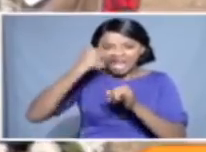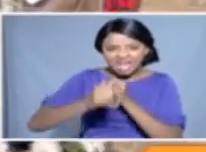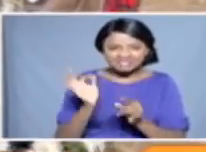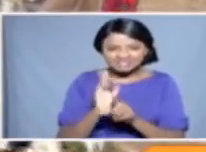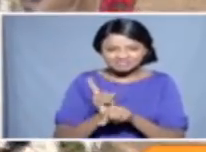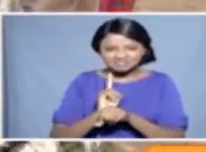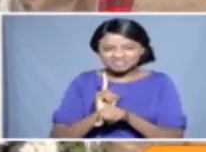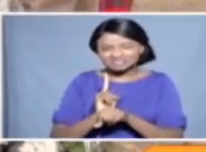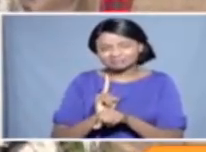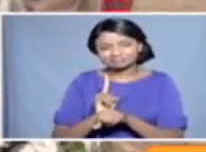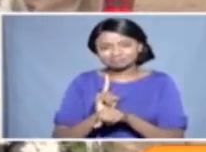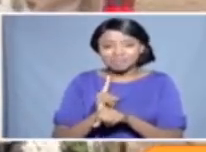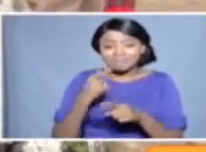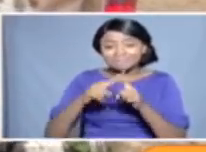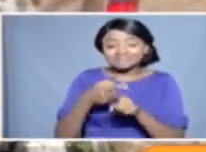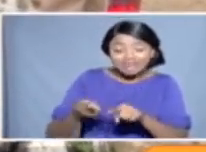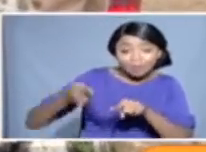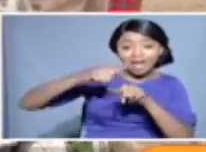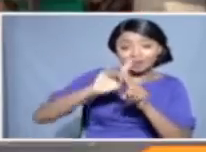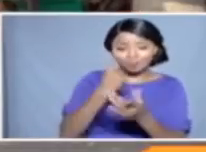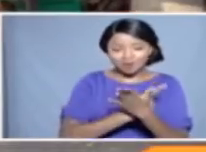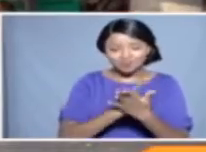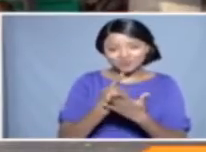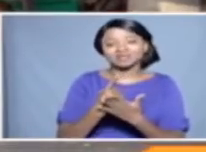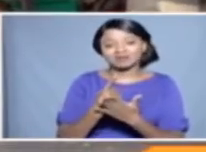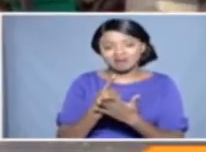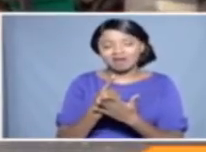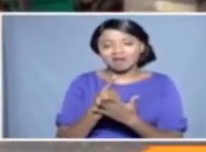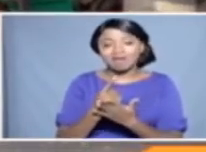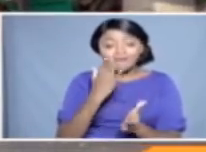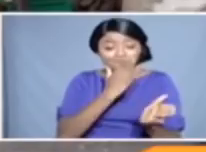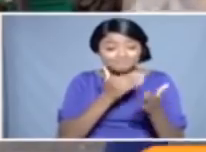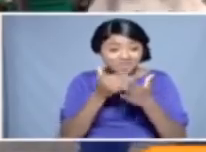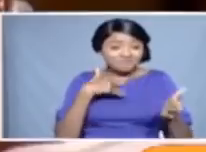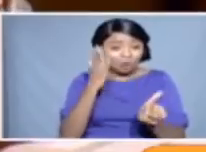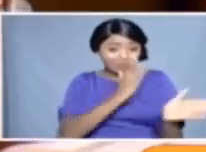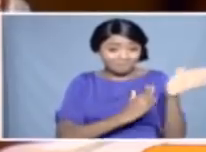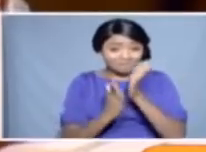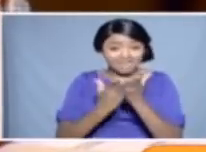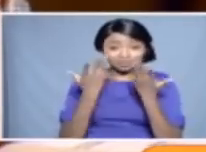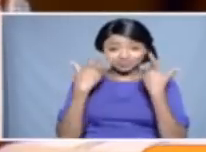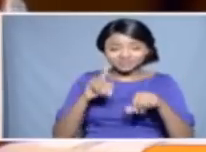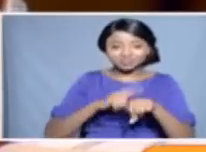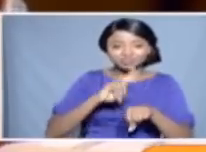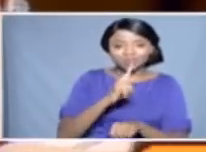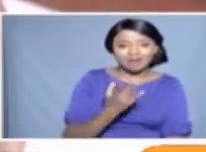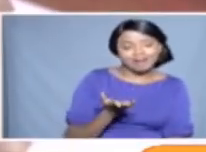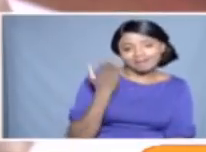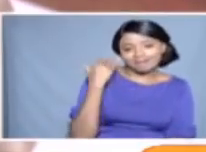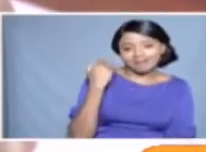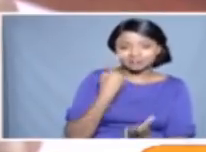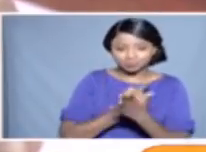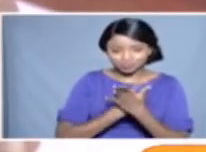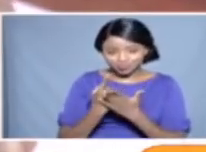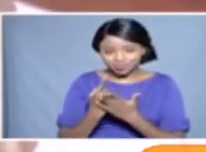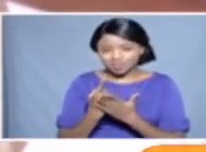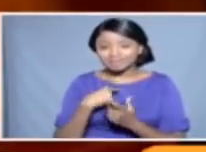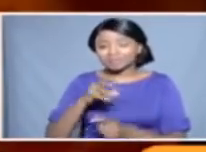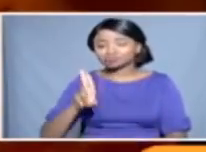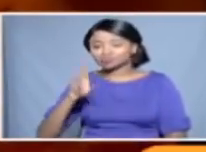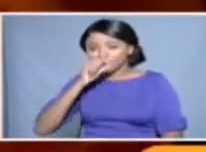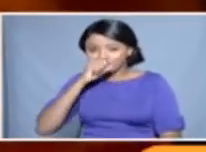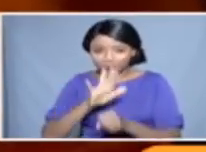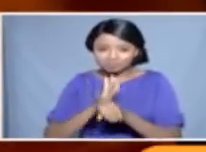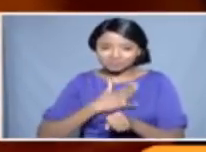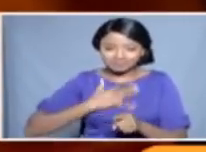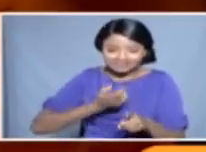Ni shughuli ambayo ilipaswa kufikia kikomo Jumamosi Mei tarehe 18. Rais Uhuru Kenyatta akiamuru muda wa usajili